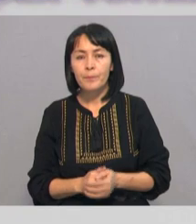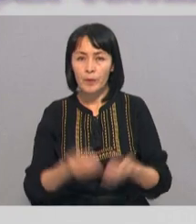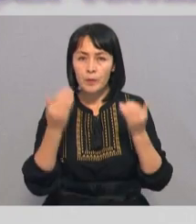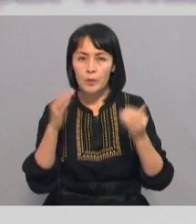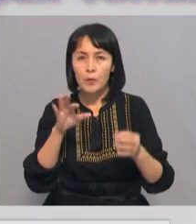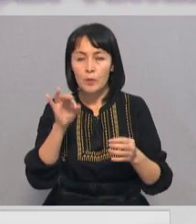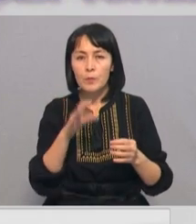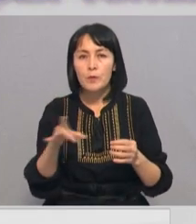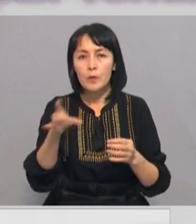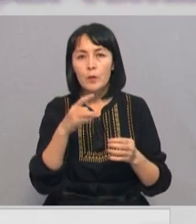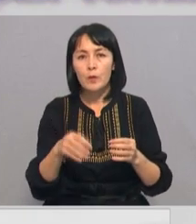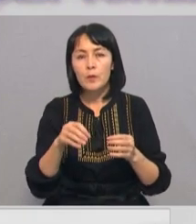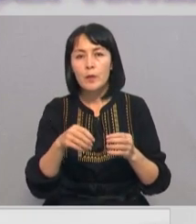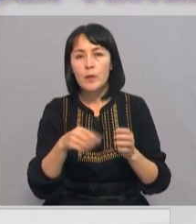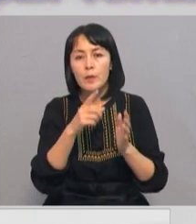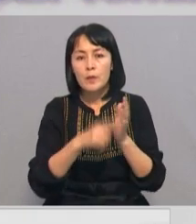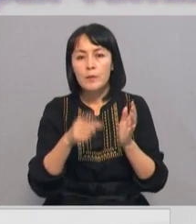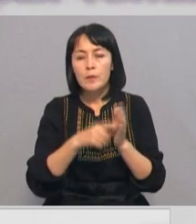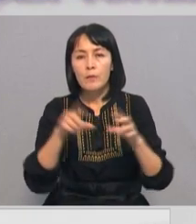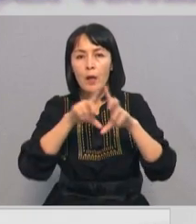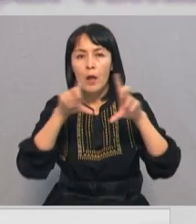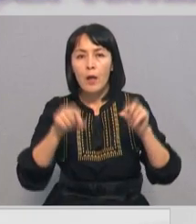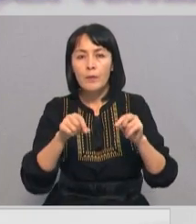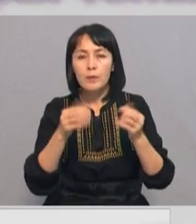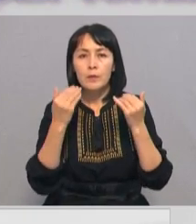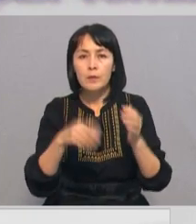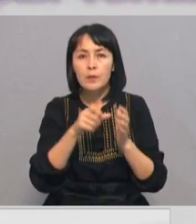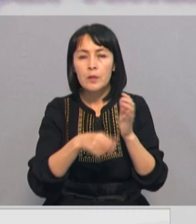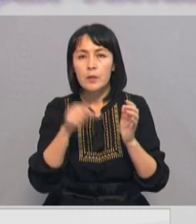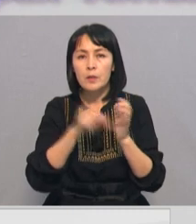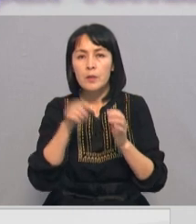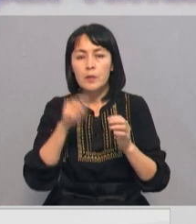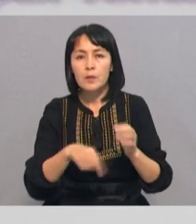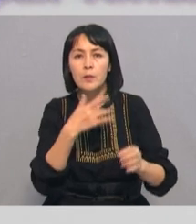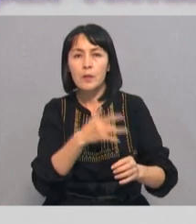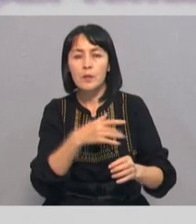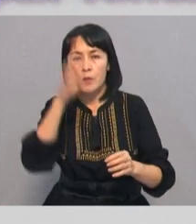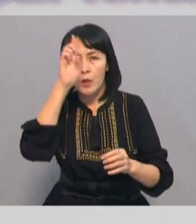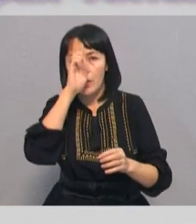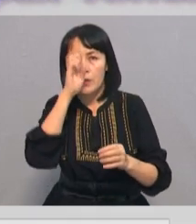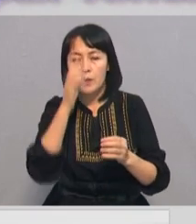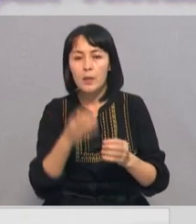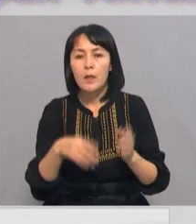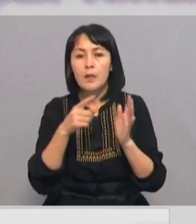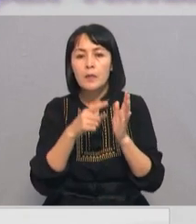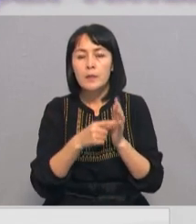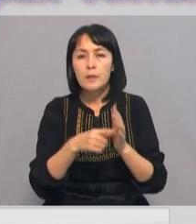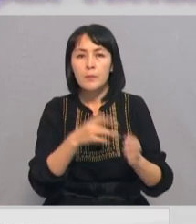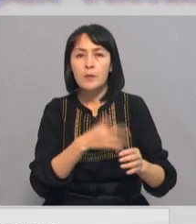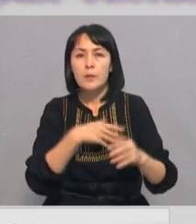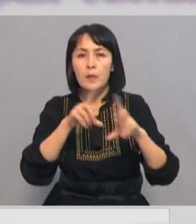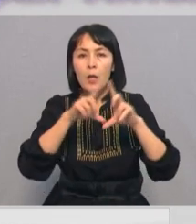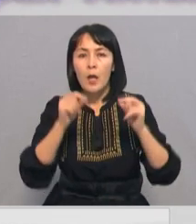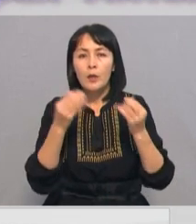Всего в Ордобасинском районе 72 объекта образования. 66 из них являются государственными, 7 – частными.